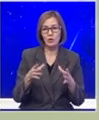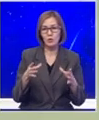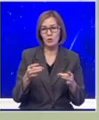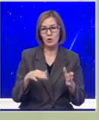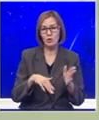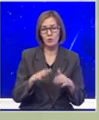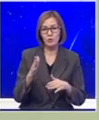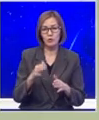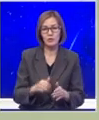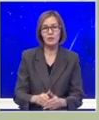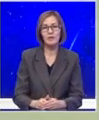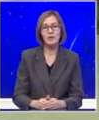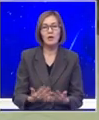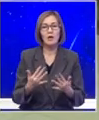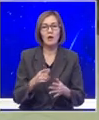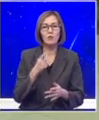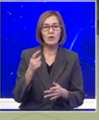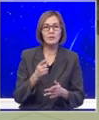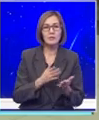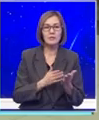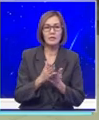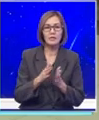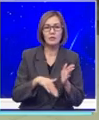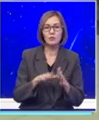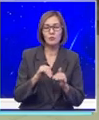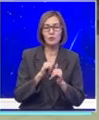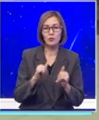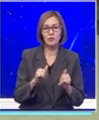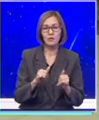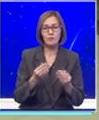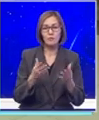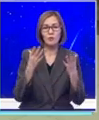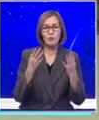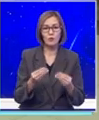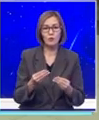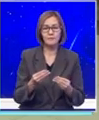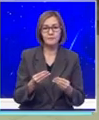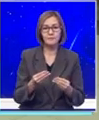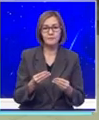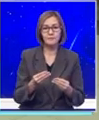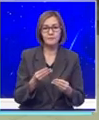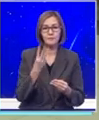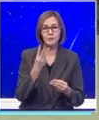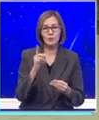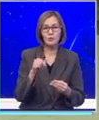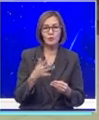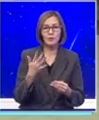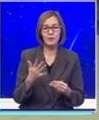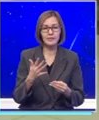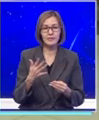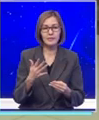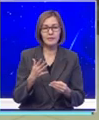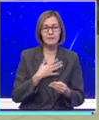ауқатын көтеретіні ауыл шаруашылық саласы. Өңдеу промышленность дейміз ғой. Соны көтеру бүгінгі күнгі біз 3-5% ғана үлесіміз